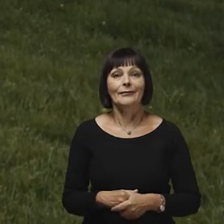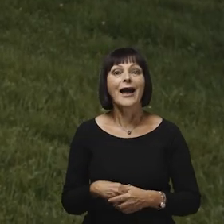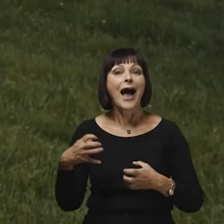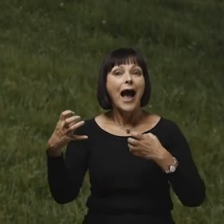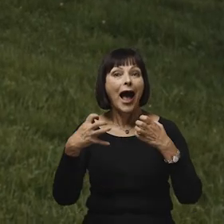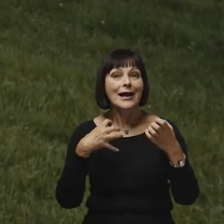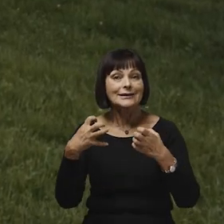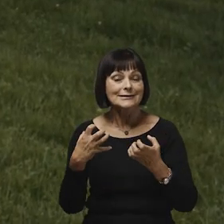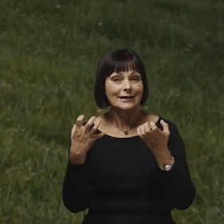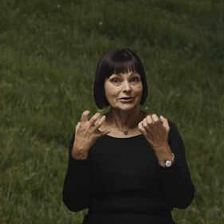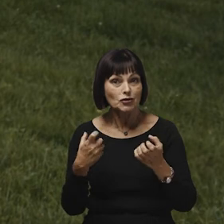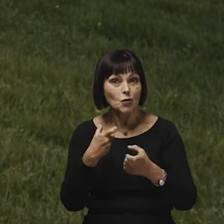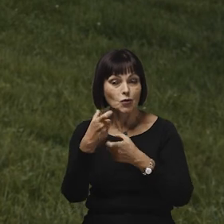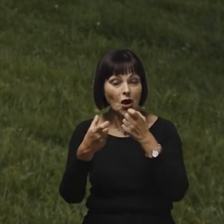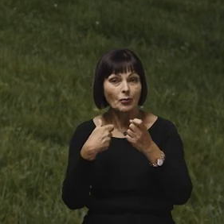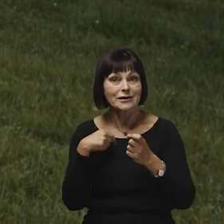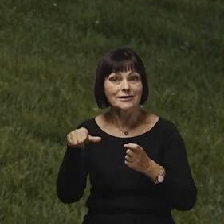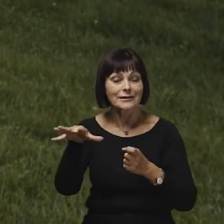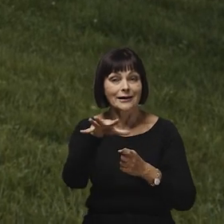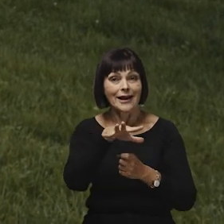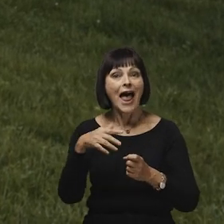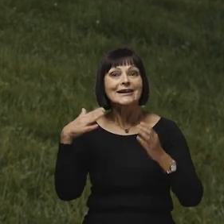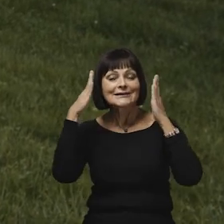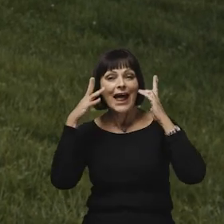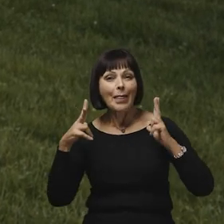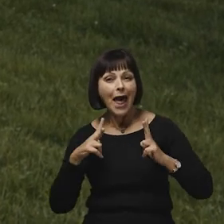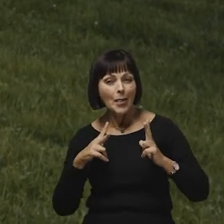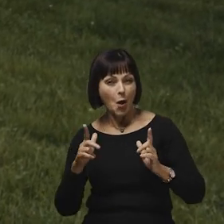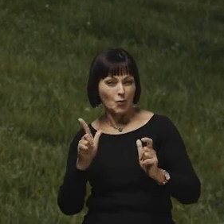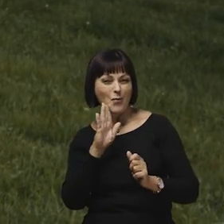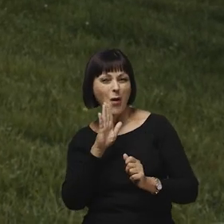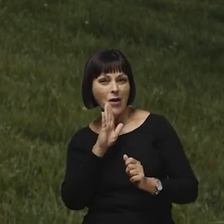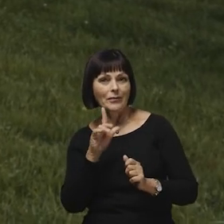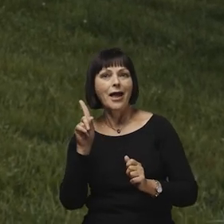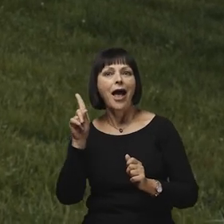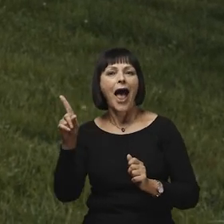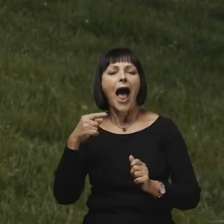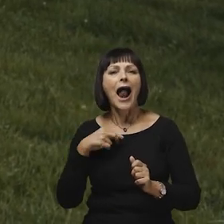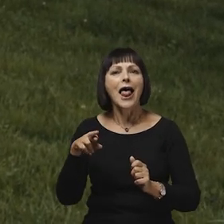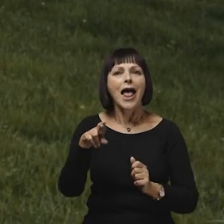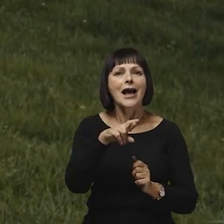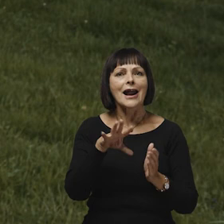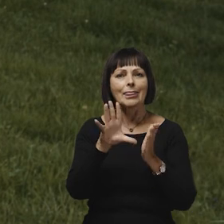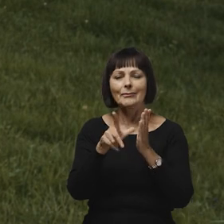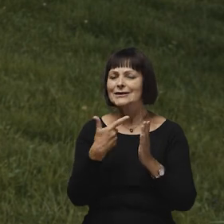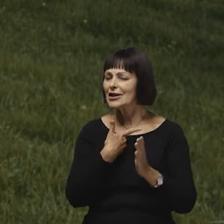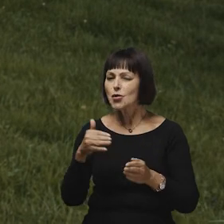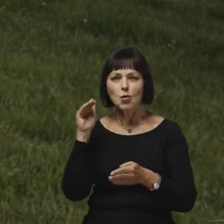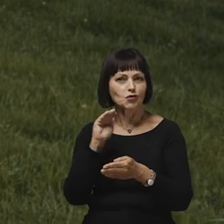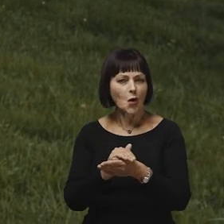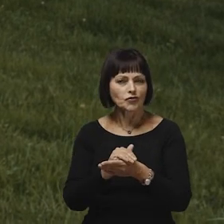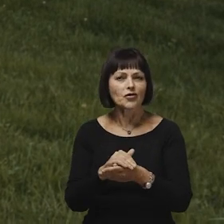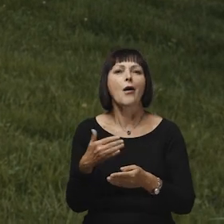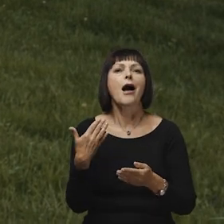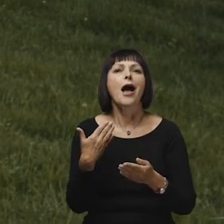zamierzał także utworzyć w okolicy letnisko o charakterze uzdrowiskowym, jednak Rada Miejska Ciężkowic pomysł